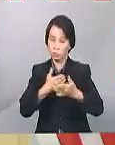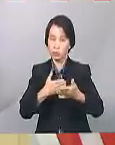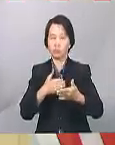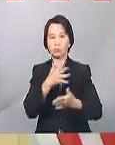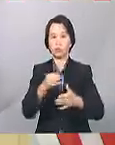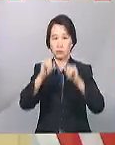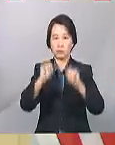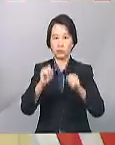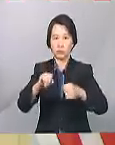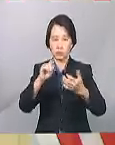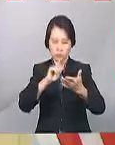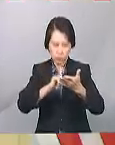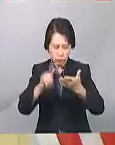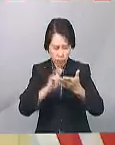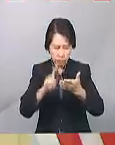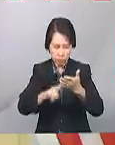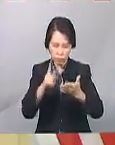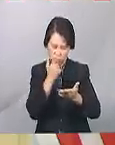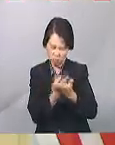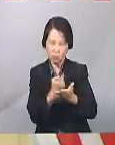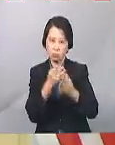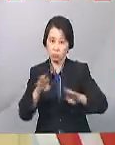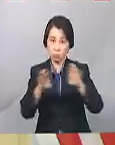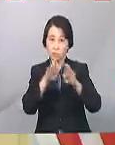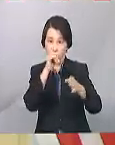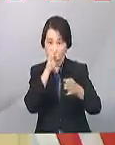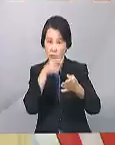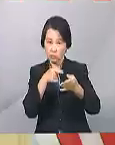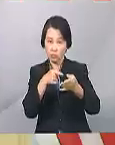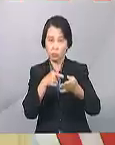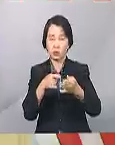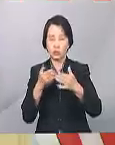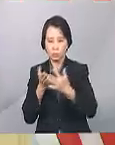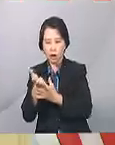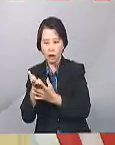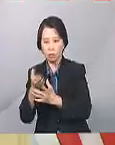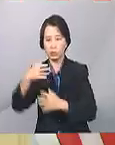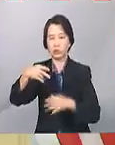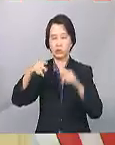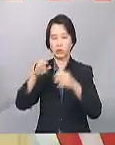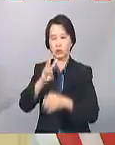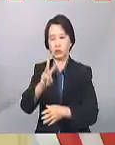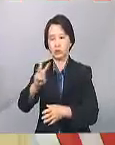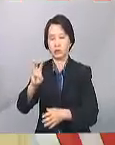dan boleh menyemak kesahihan berita tersebut melalui portal